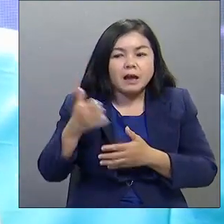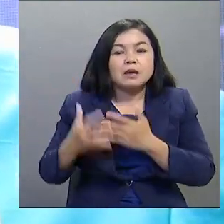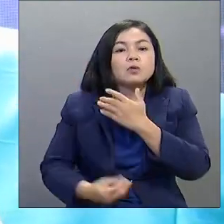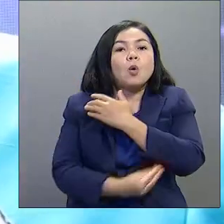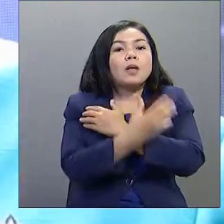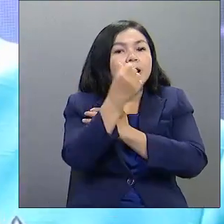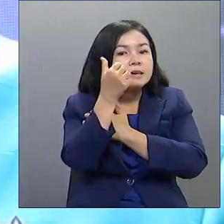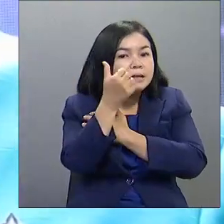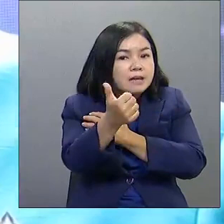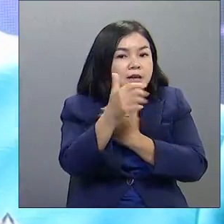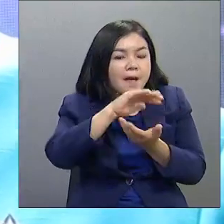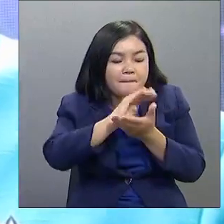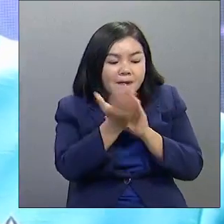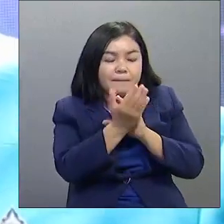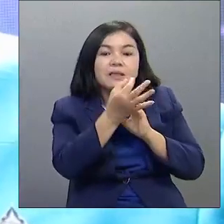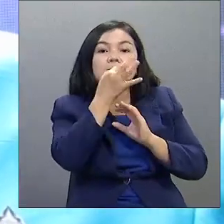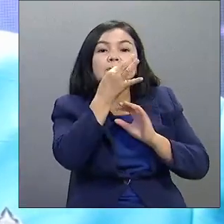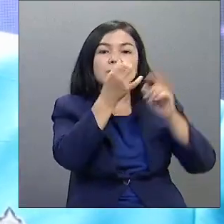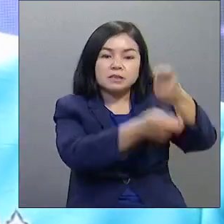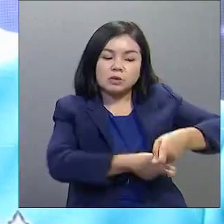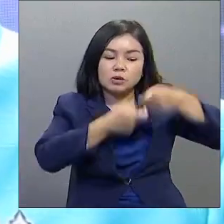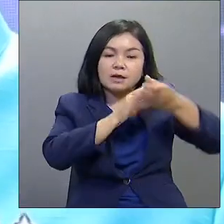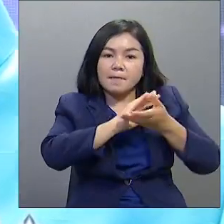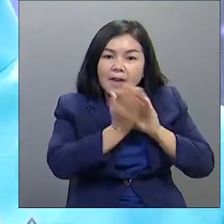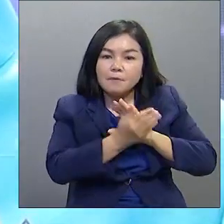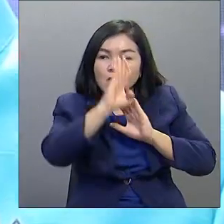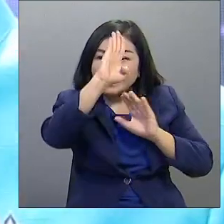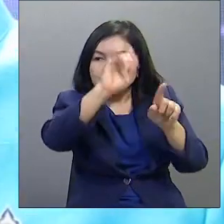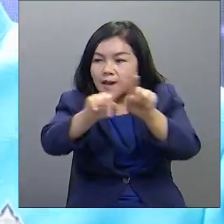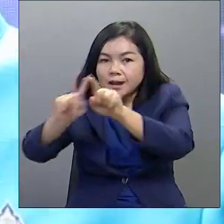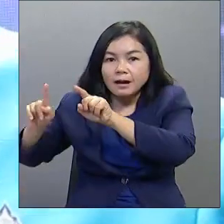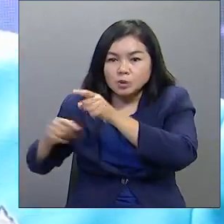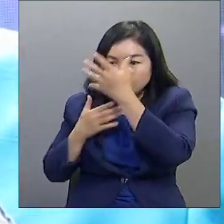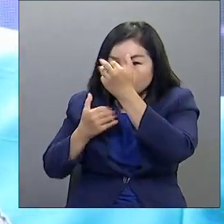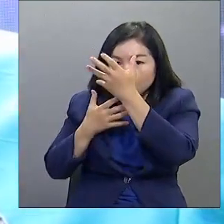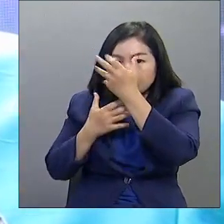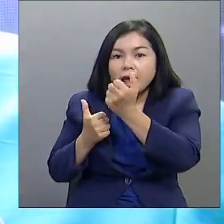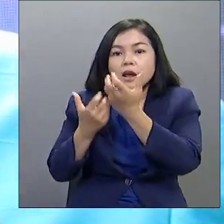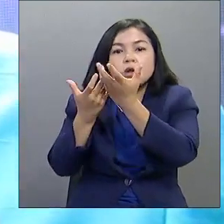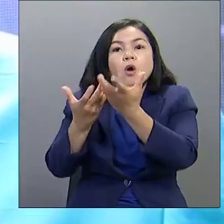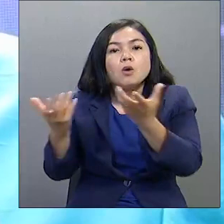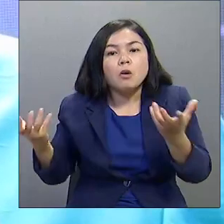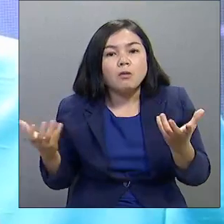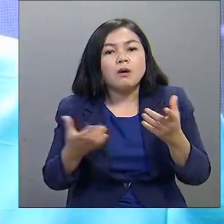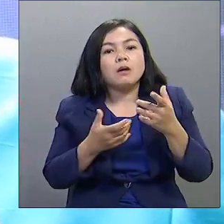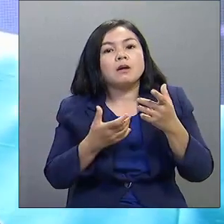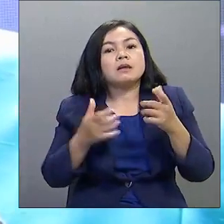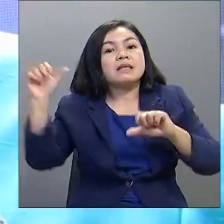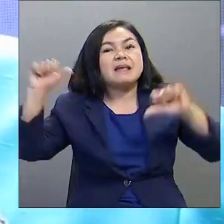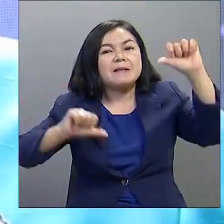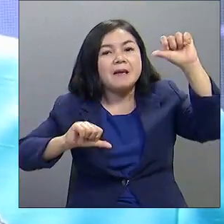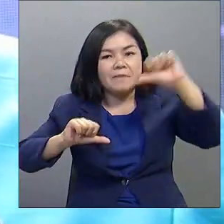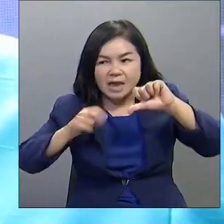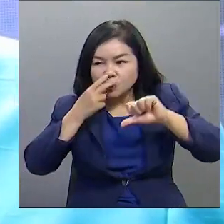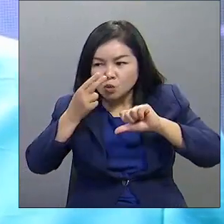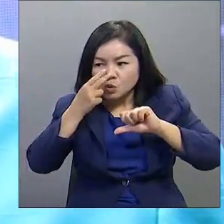ที่ได้การปรับตัวของพี่น้องเกษตรกรแล้วก็บริษัทต่างๆทั้งหลายที่จะมาเอาสินค้าทางด้านเคมีมาเนี่ยต้องคิ